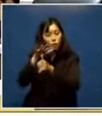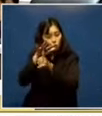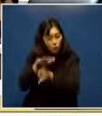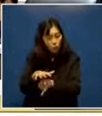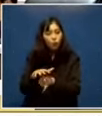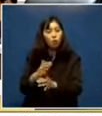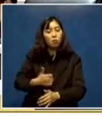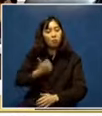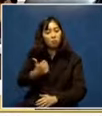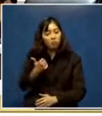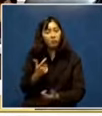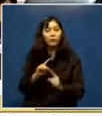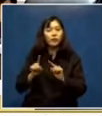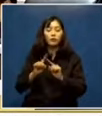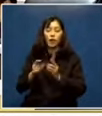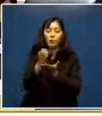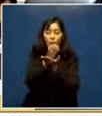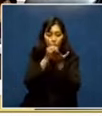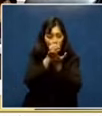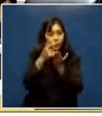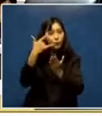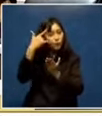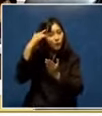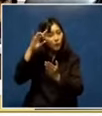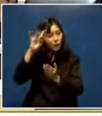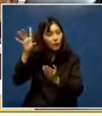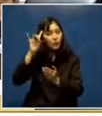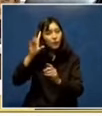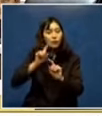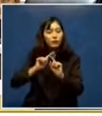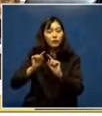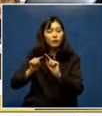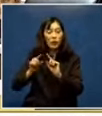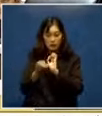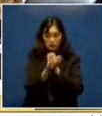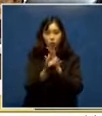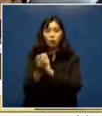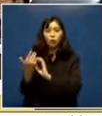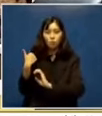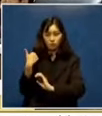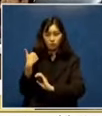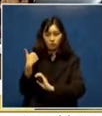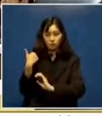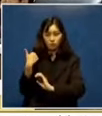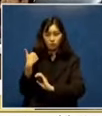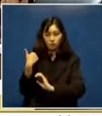อกเงินและยาเสพติดโดยข้อมูลผมจะส่งให้หน่วยงานแต่ละหน่วยงานต่อไปขอบคุณครับ